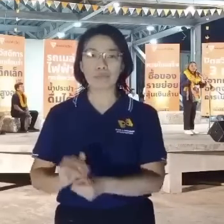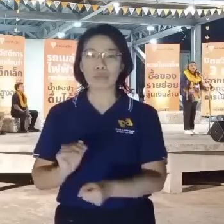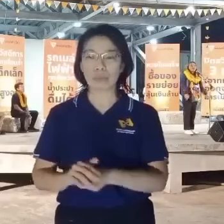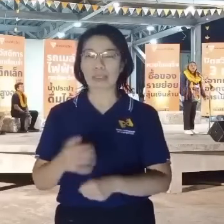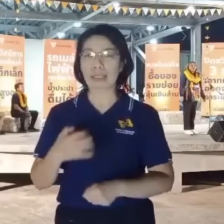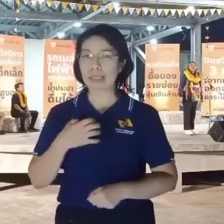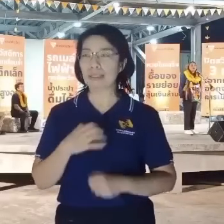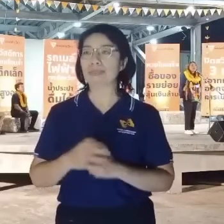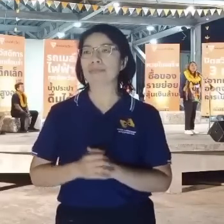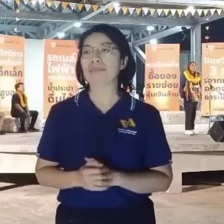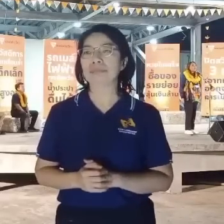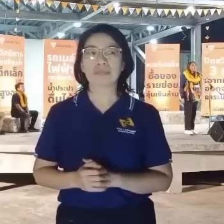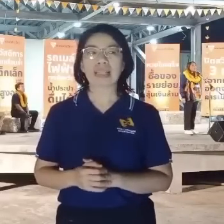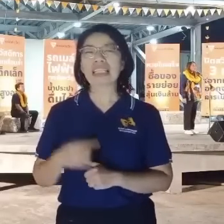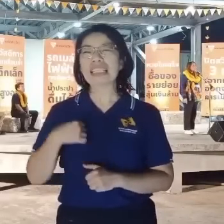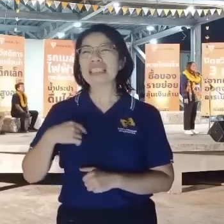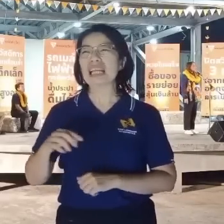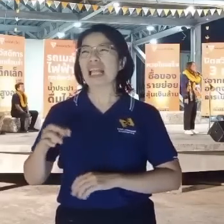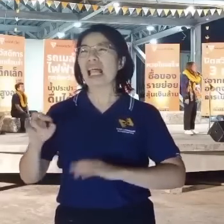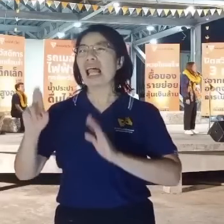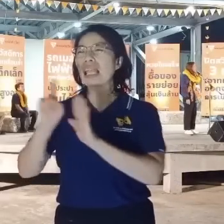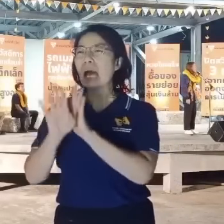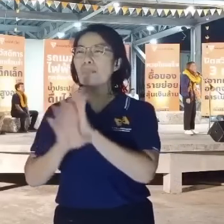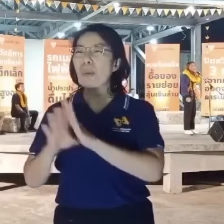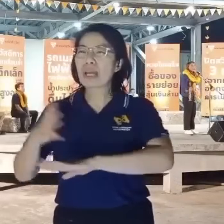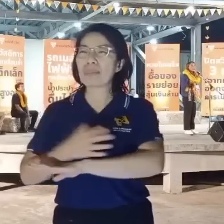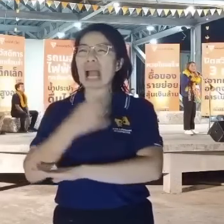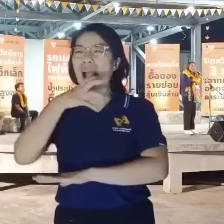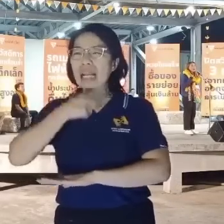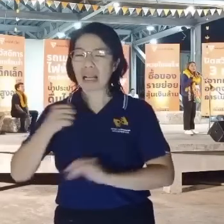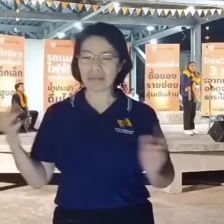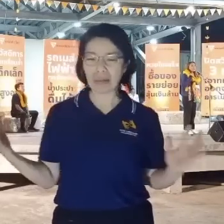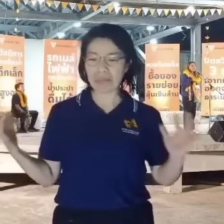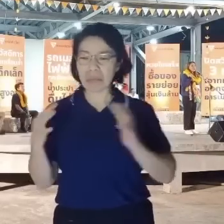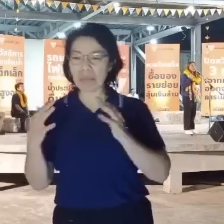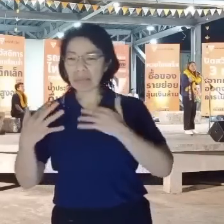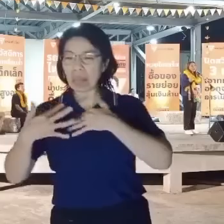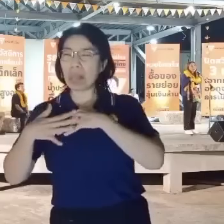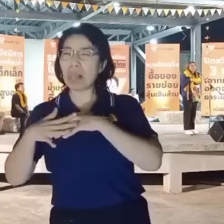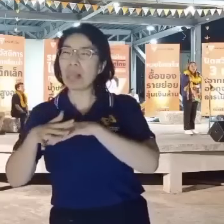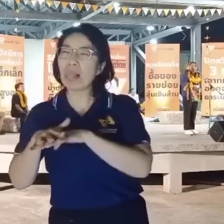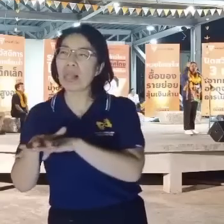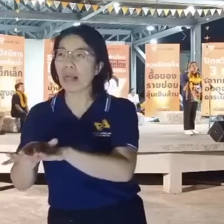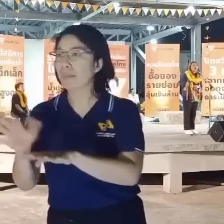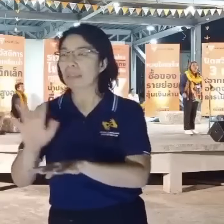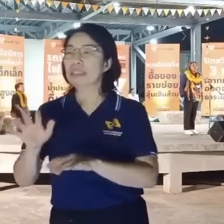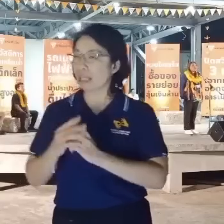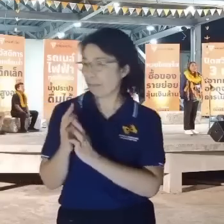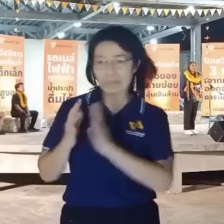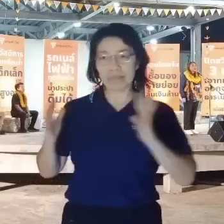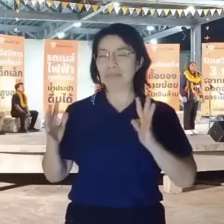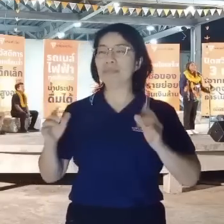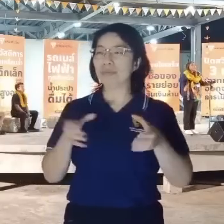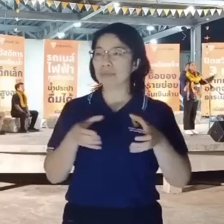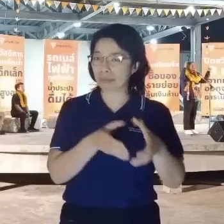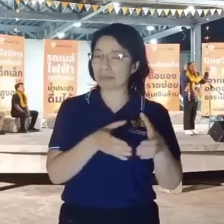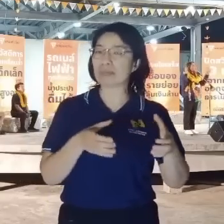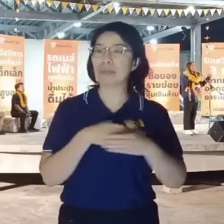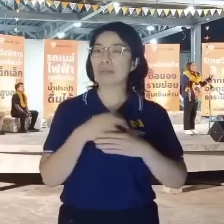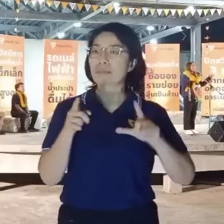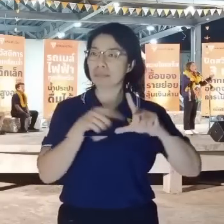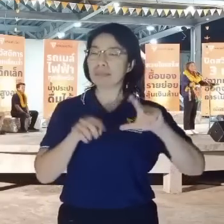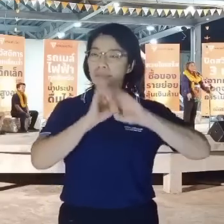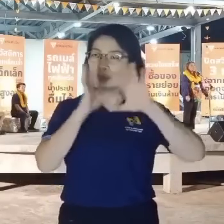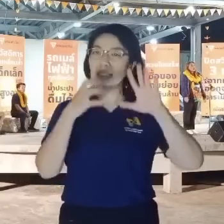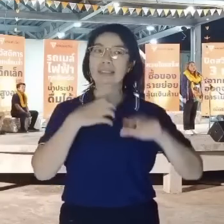ลืนเข้าไปในระบบการเมืองแบบเก่าที่เอาผลประโยชน์ส่วนตัวเป็นตัวตั้งไม่ใช่ผลประโยชน์ของประชาชนดังนั้น